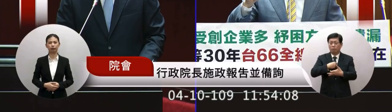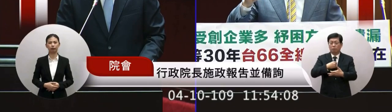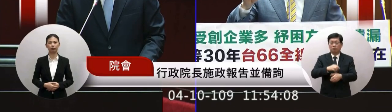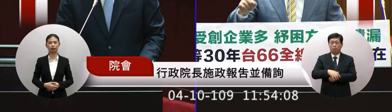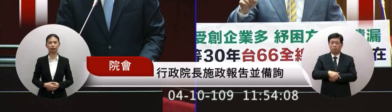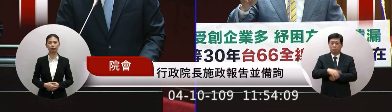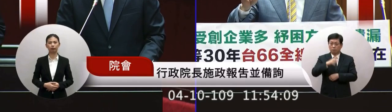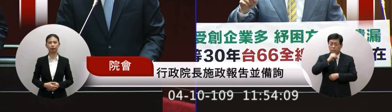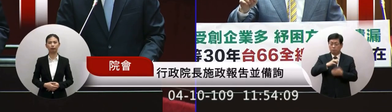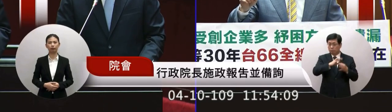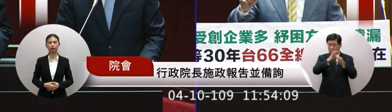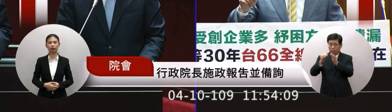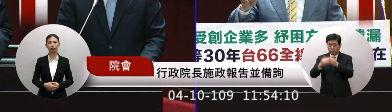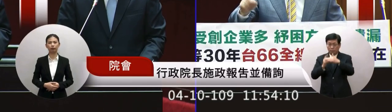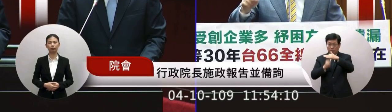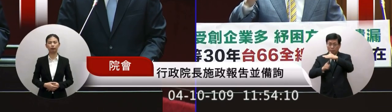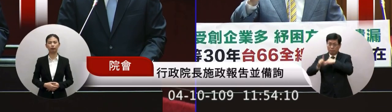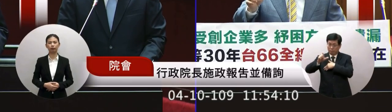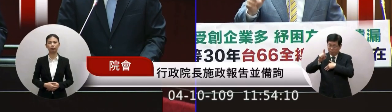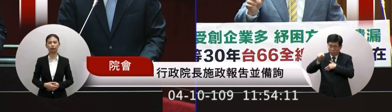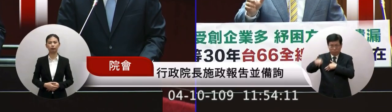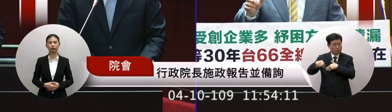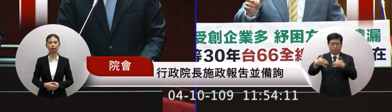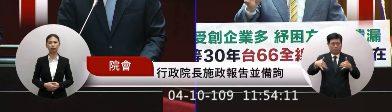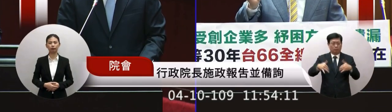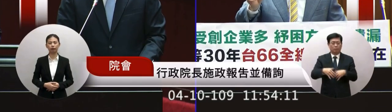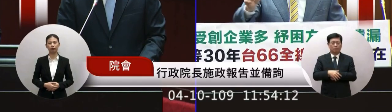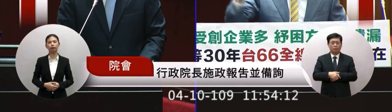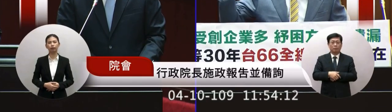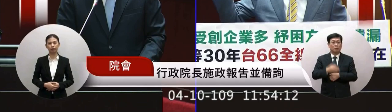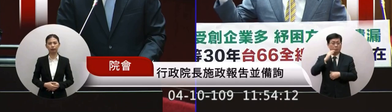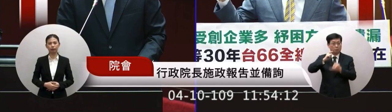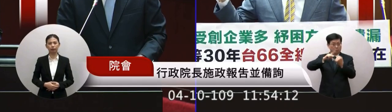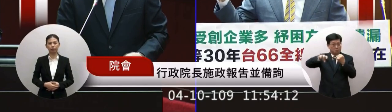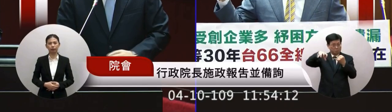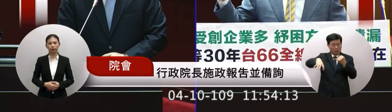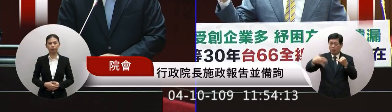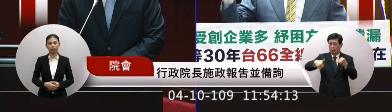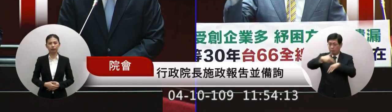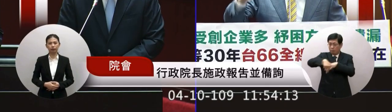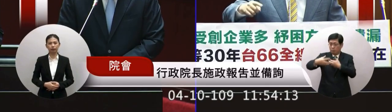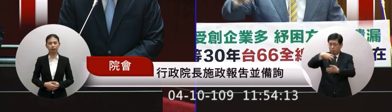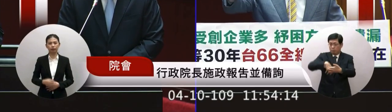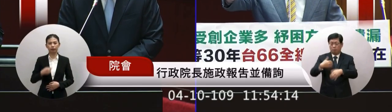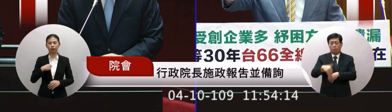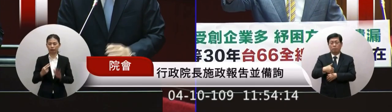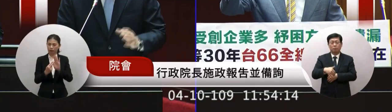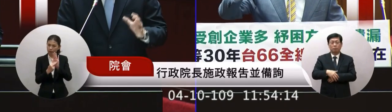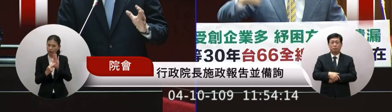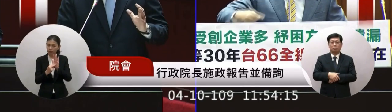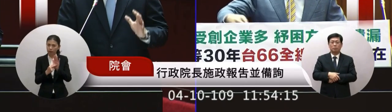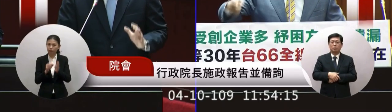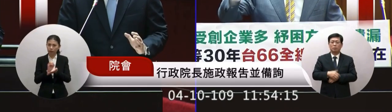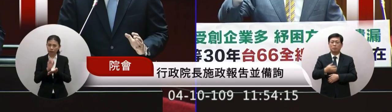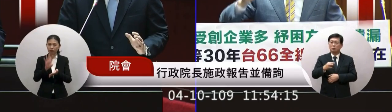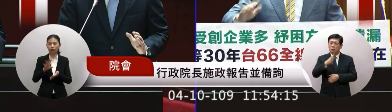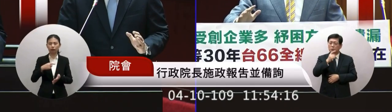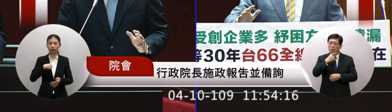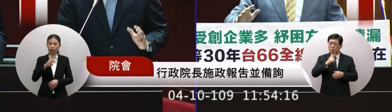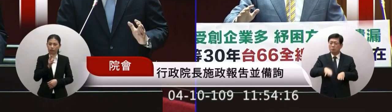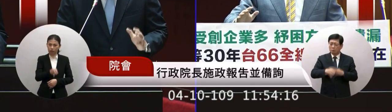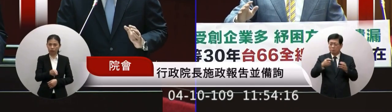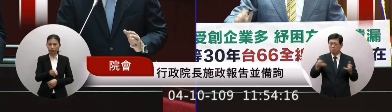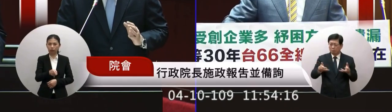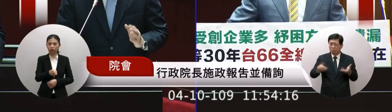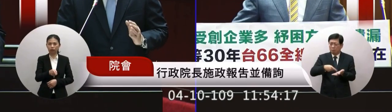个连接到台61线这个部分， 对， 末端是还没有纳入设计 所以我跟委员报告是， 为什么说我有要求要动工几